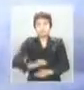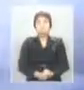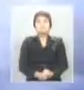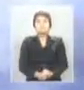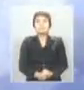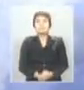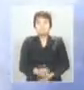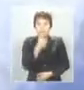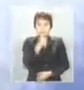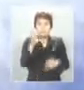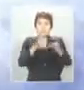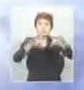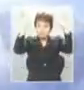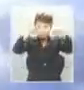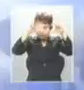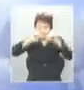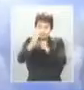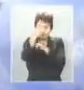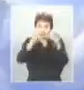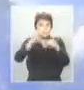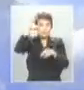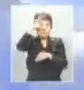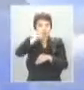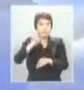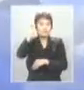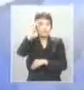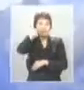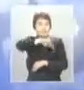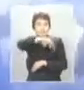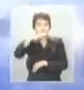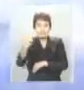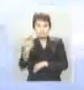กลมาตดตามรายงานสภาอากาศได้ใหม่ข้ามไทย PBS สวัสดีค่ะ